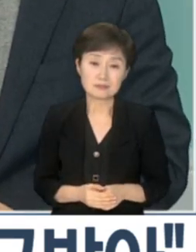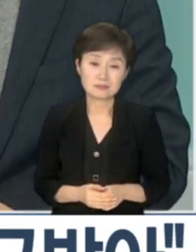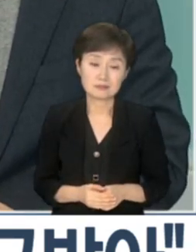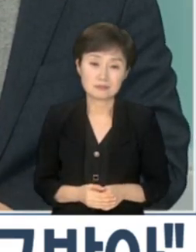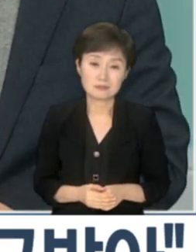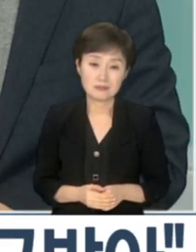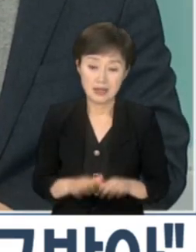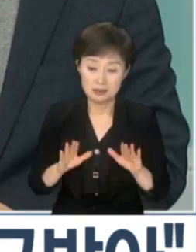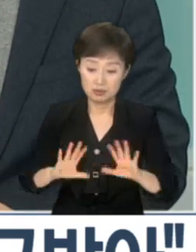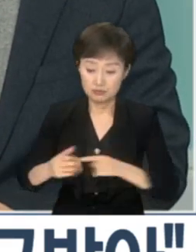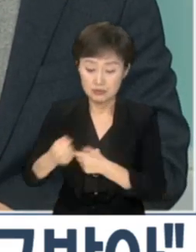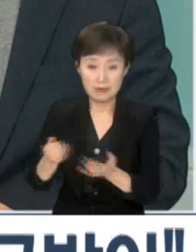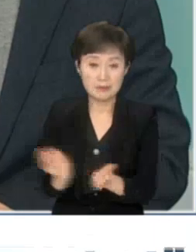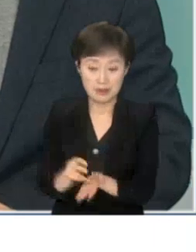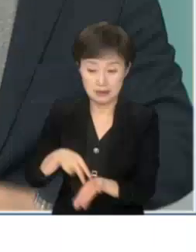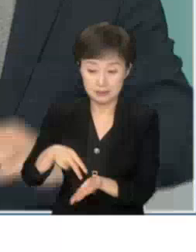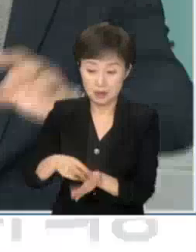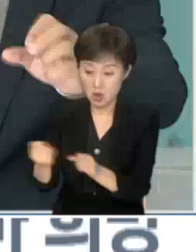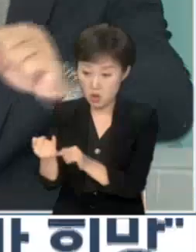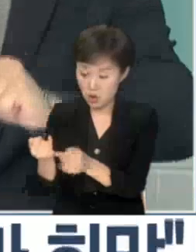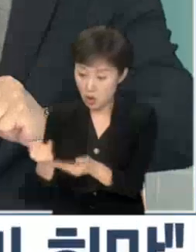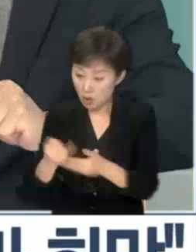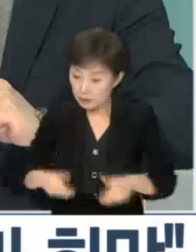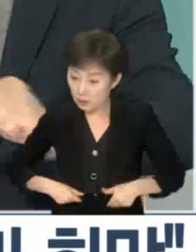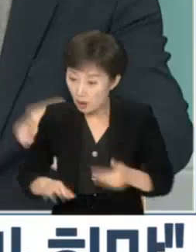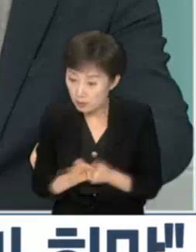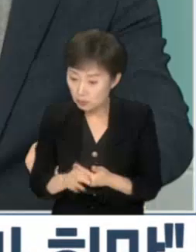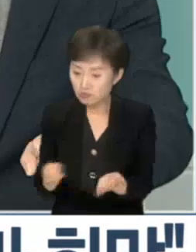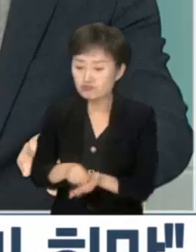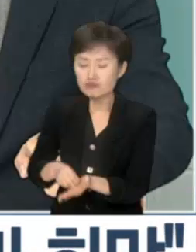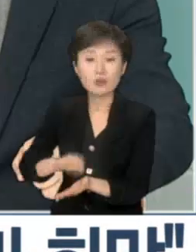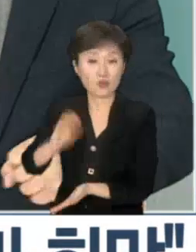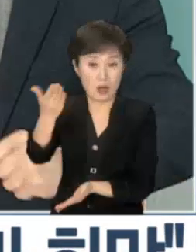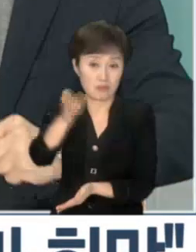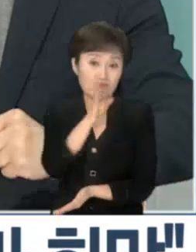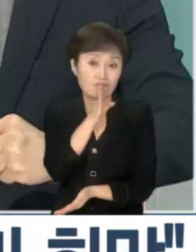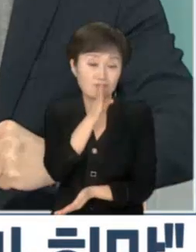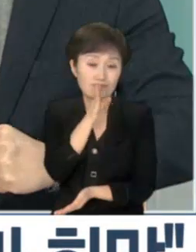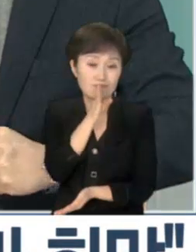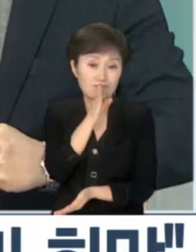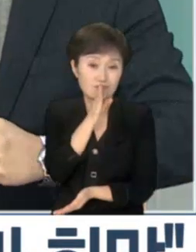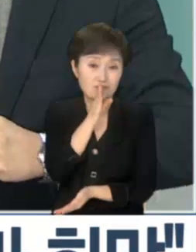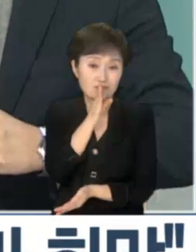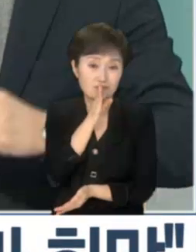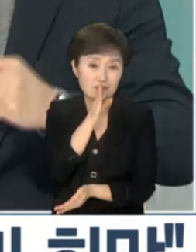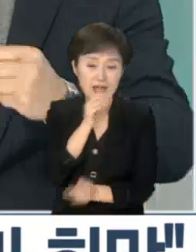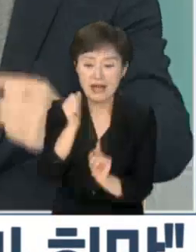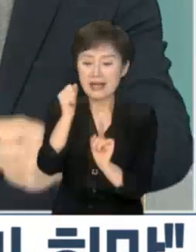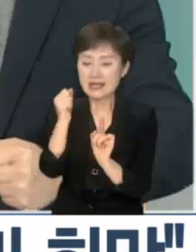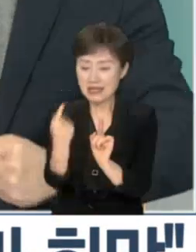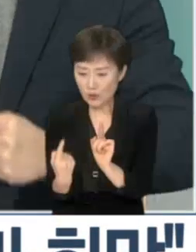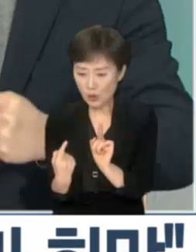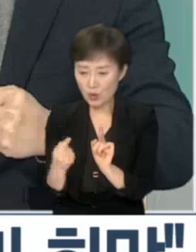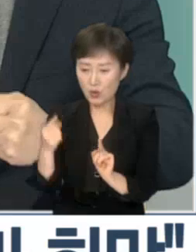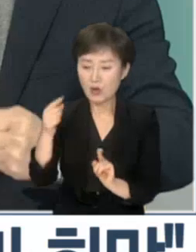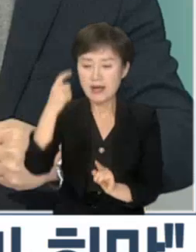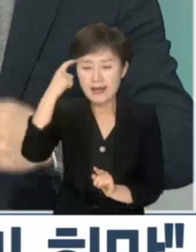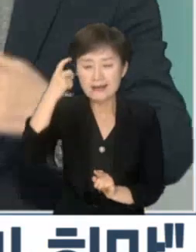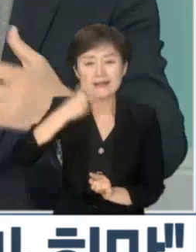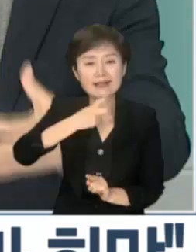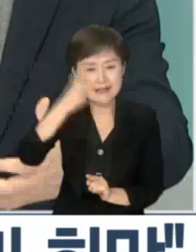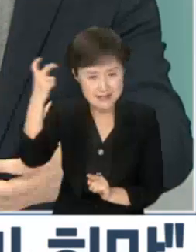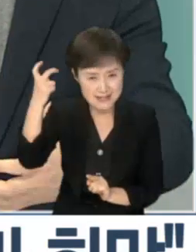말씀드렸지만 당에서 만약에 이분이 필요하다고 하면 그냥 입당해서 출마하면 될 일이에요. 굳이 이렇게 인재 영입이라는